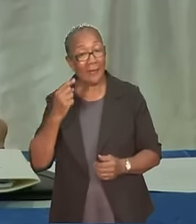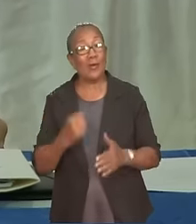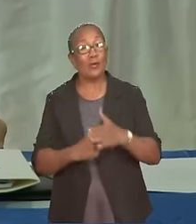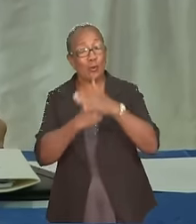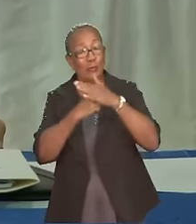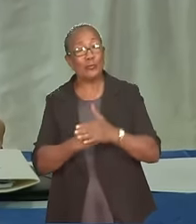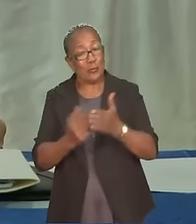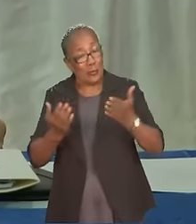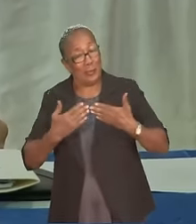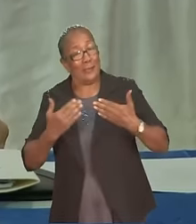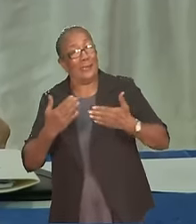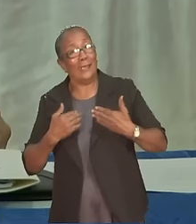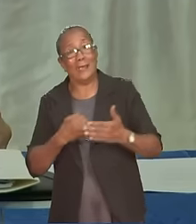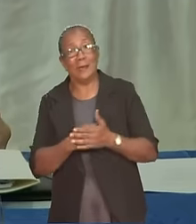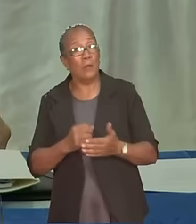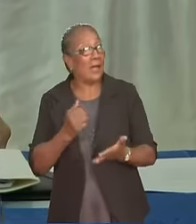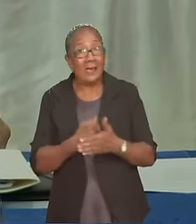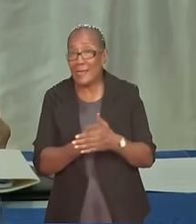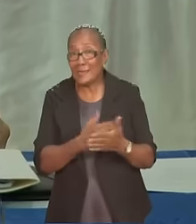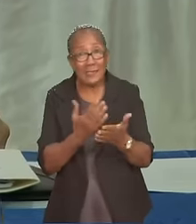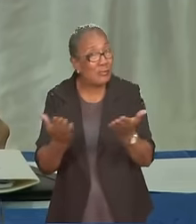steun. Afvoeren dan mij voeren.